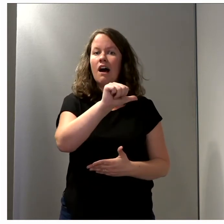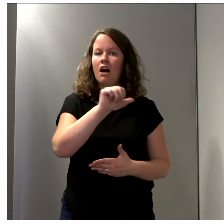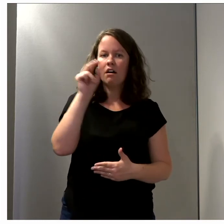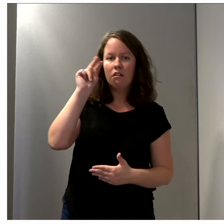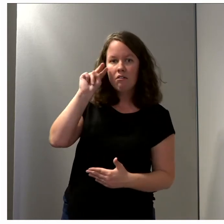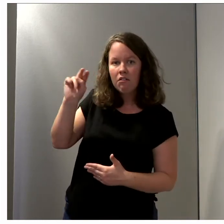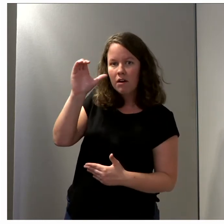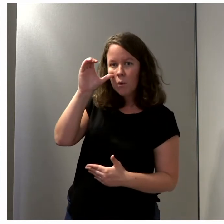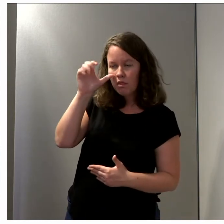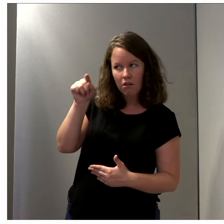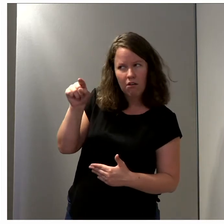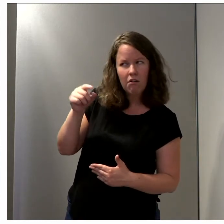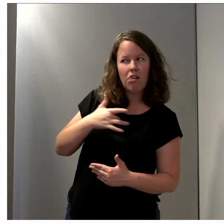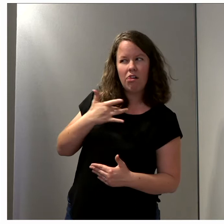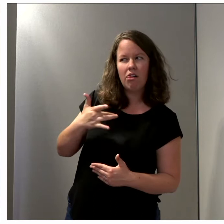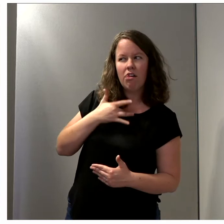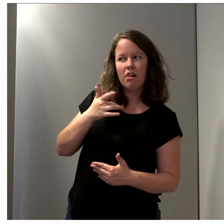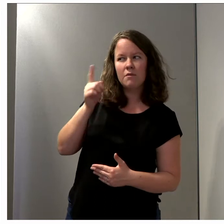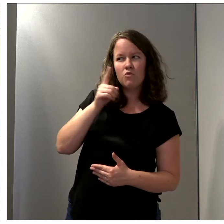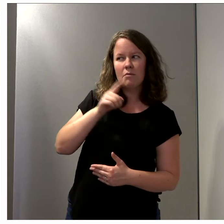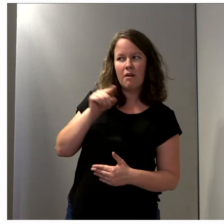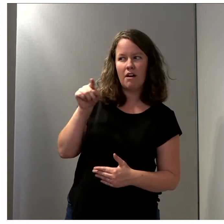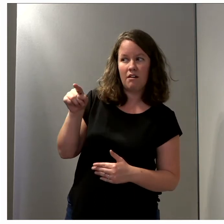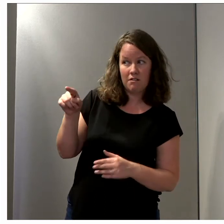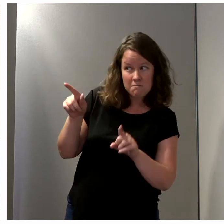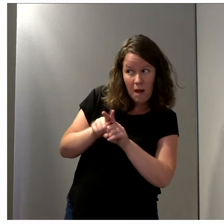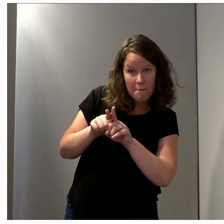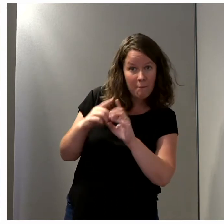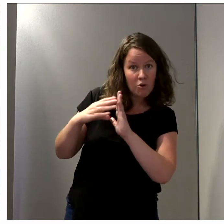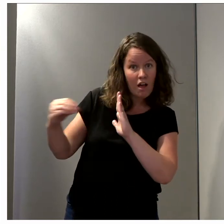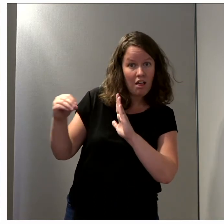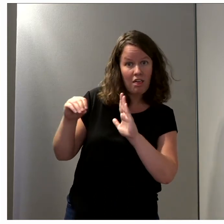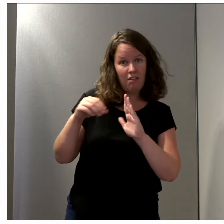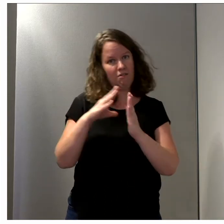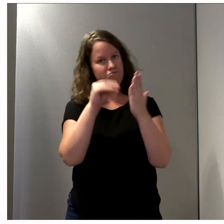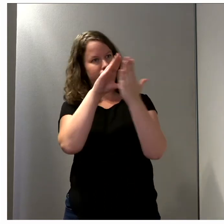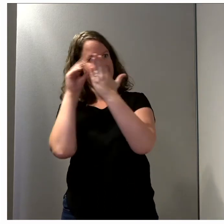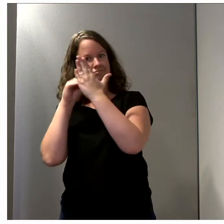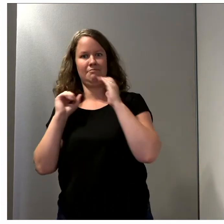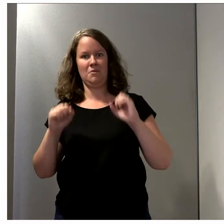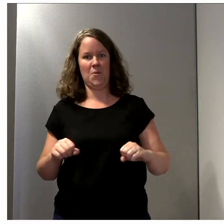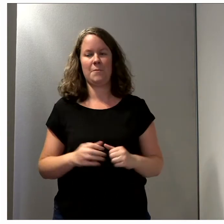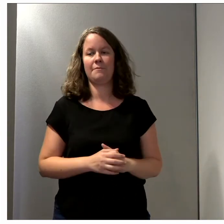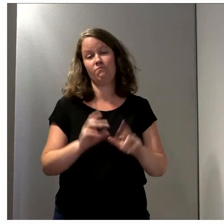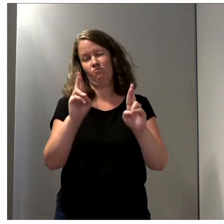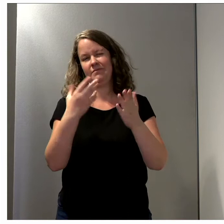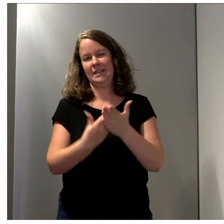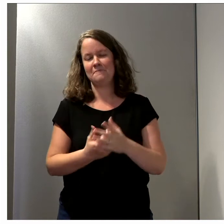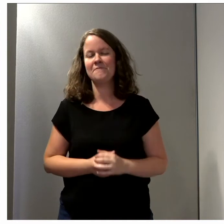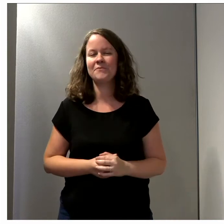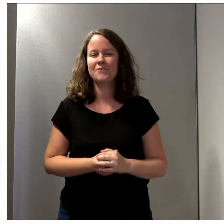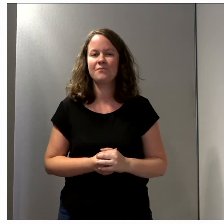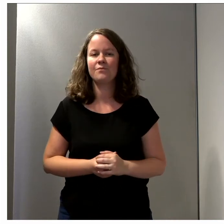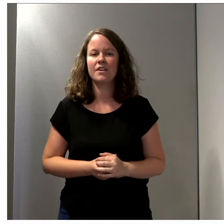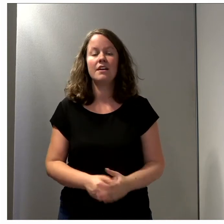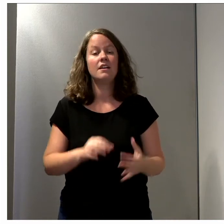nous suivent, ils vous ont écouté en espérant peut-être que des actions comme la vôtre puissent se développer sur leur territoire. En tout cas, c'est ce qu'on souhaite.